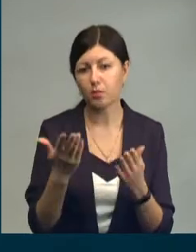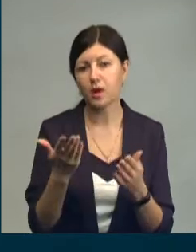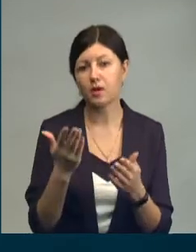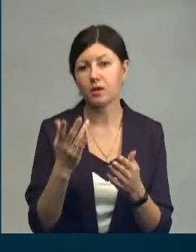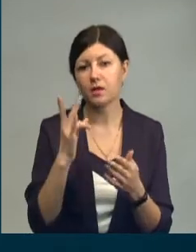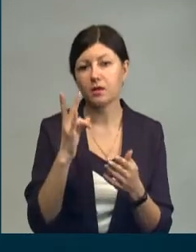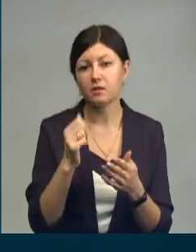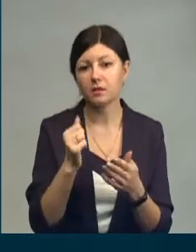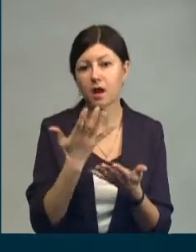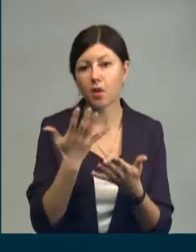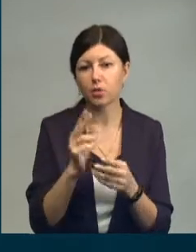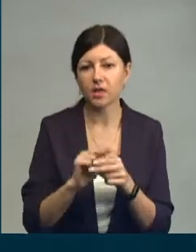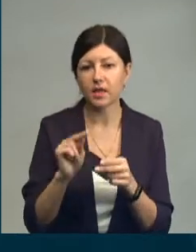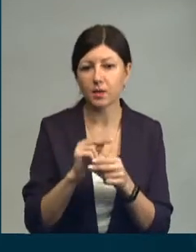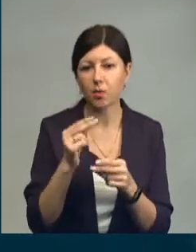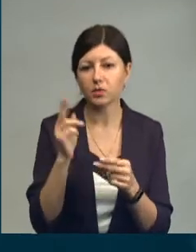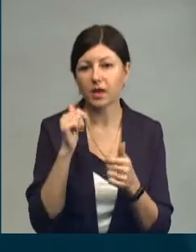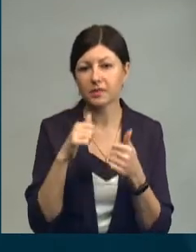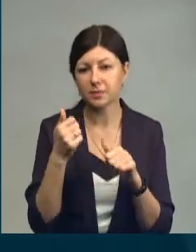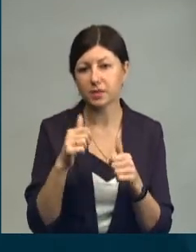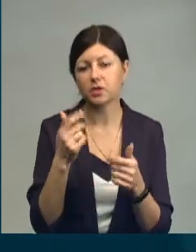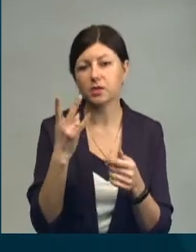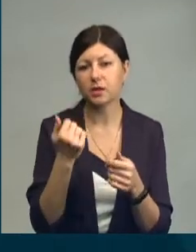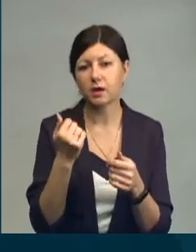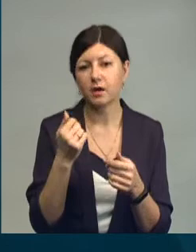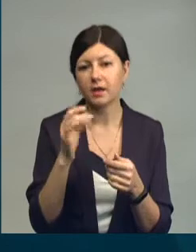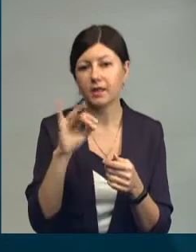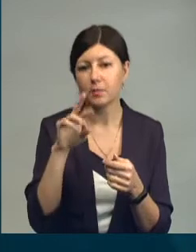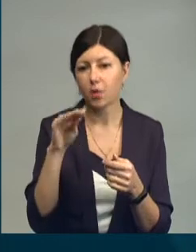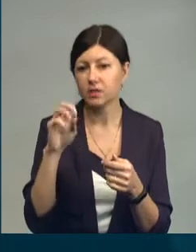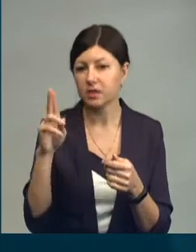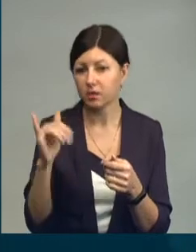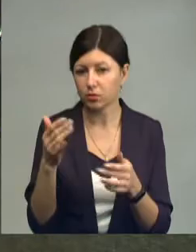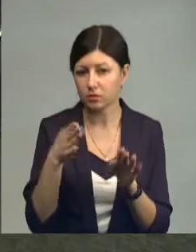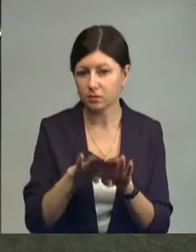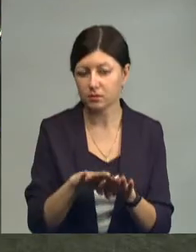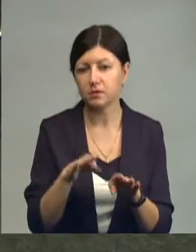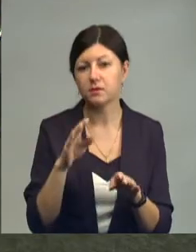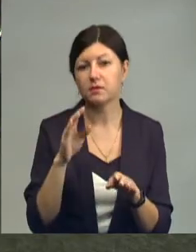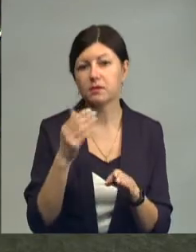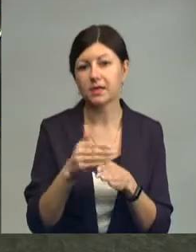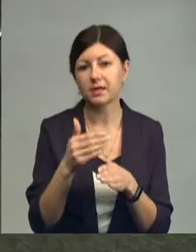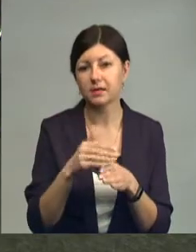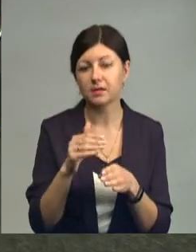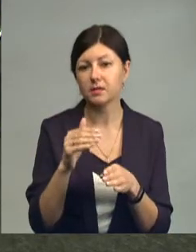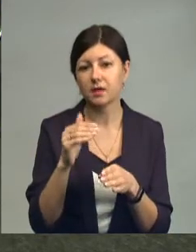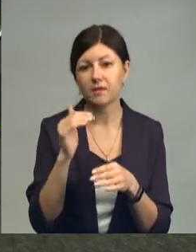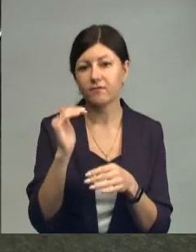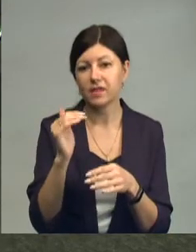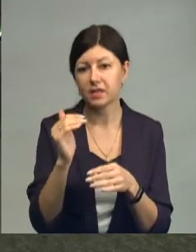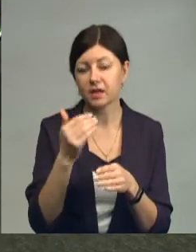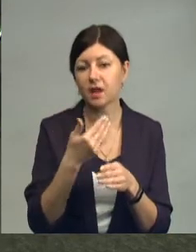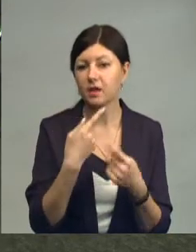текущий ремонт на погашение ипотечного кредитования мы его не путаем с федеральным